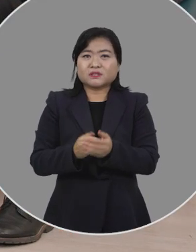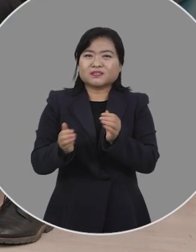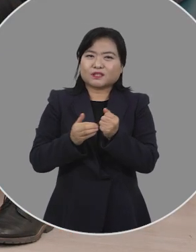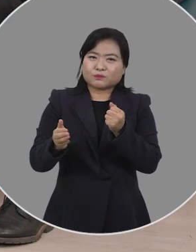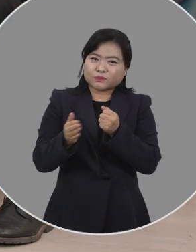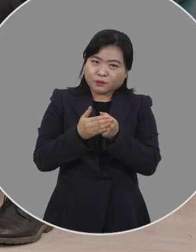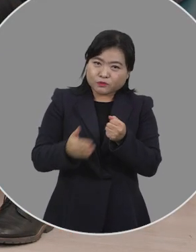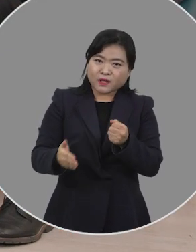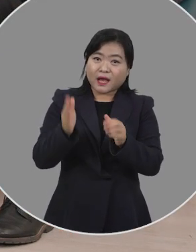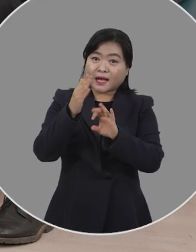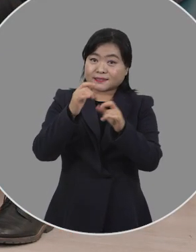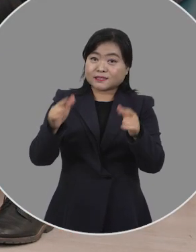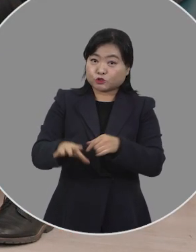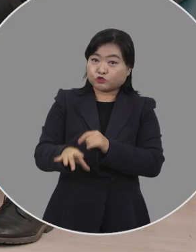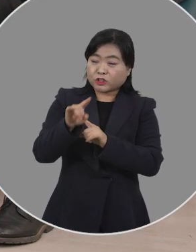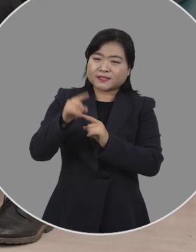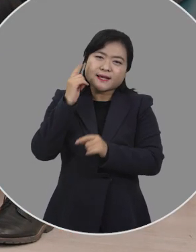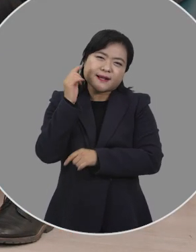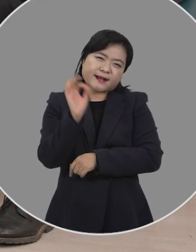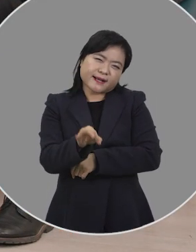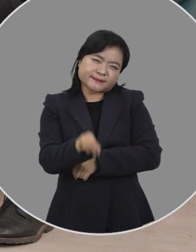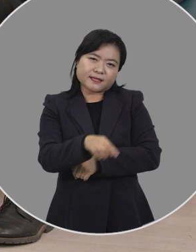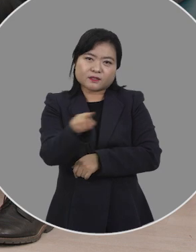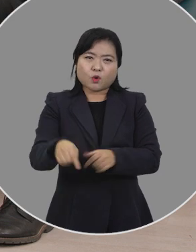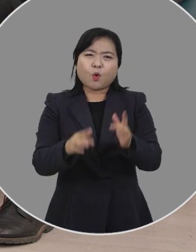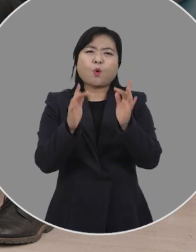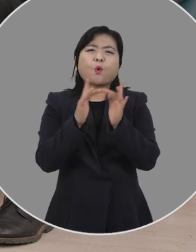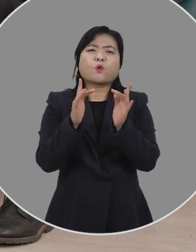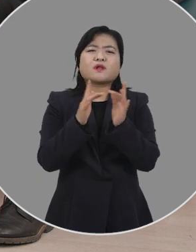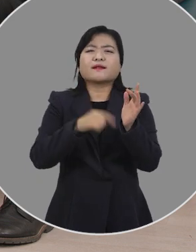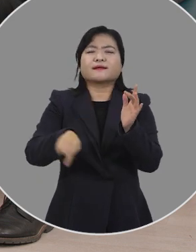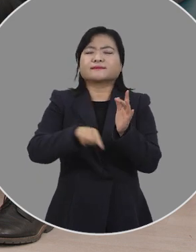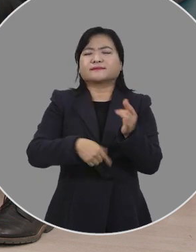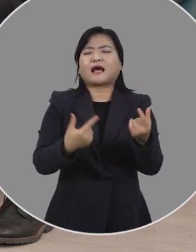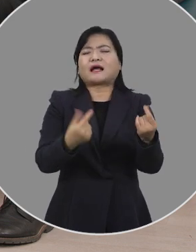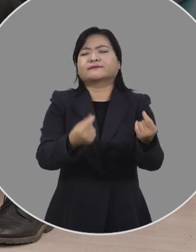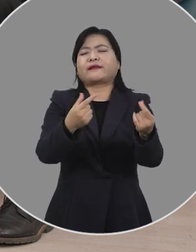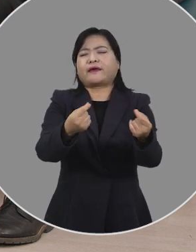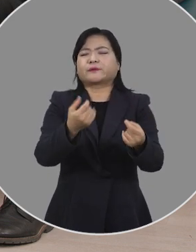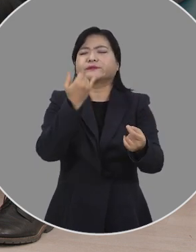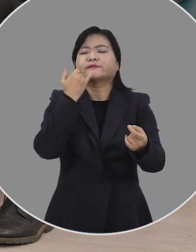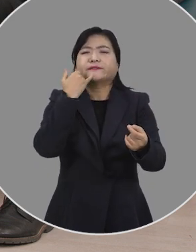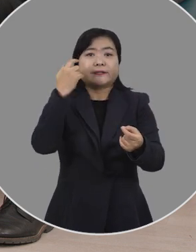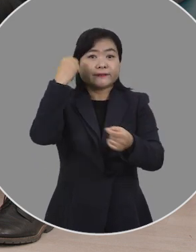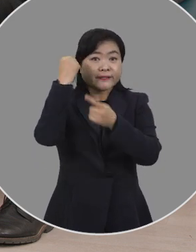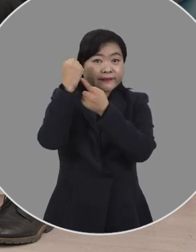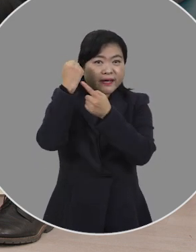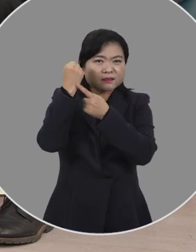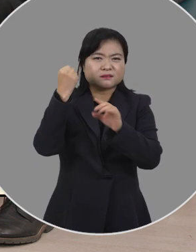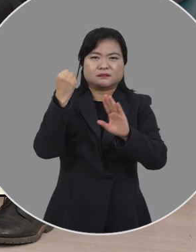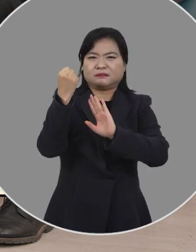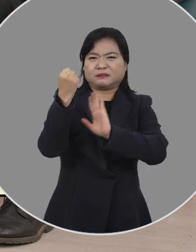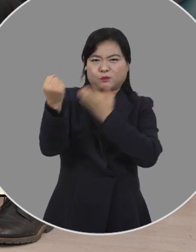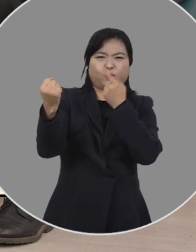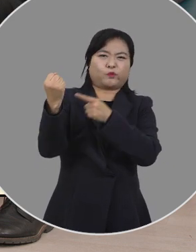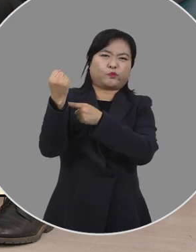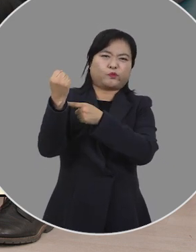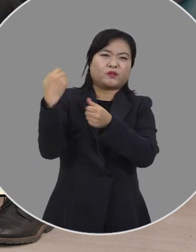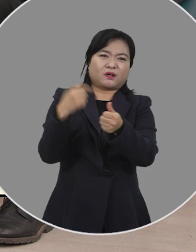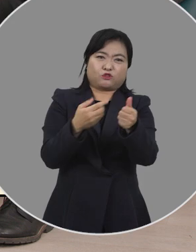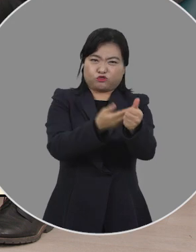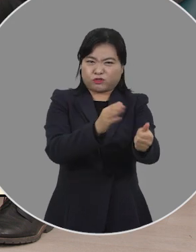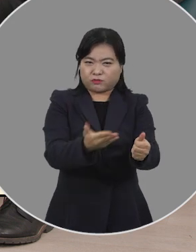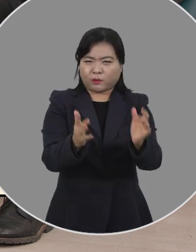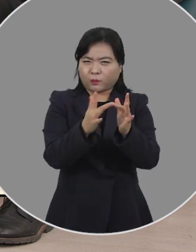이게 학생들이 우선은 이거를 가상, 온라인에서는 다 그래라는 그런 잘못된 규범의 인식, 온라인에서도 그런